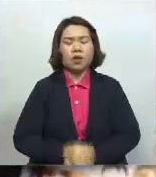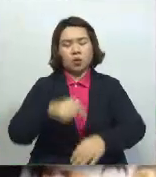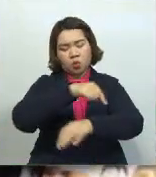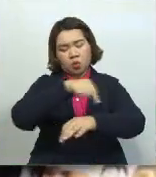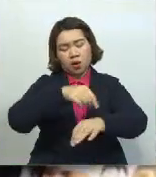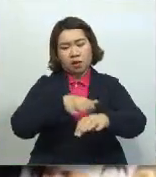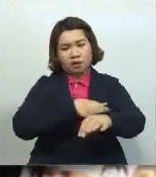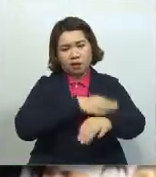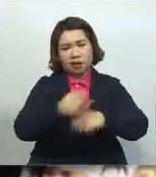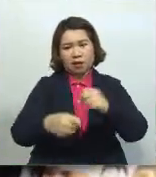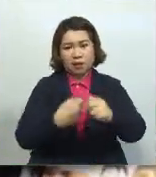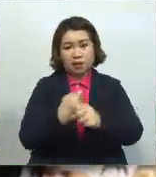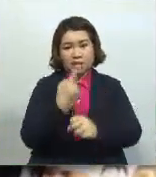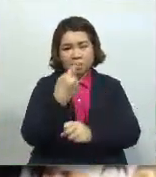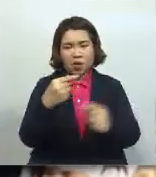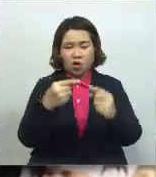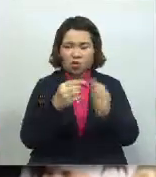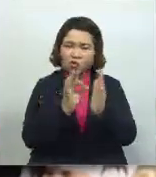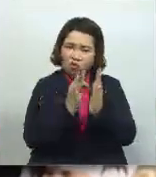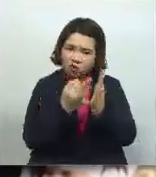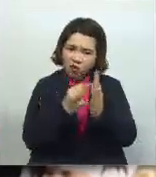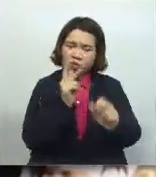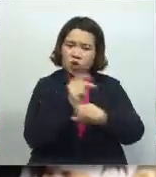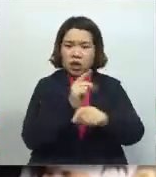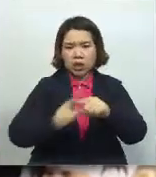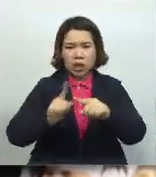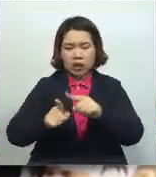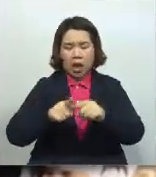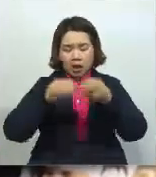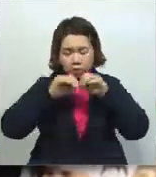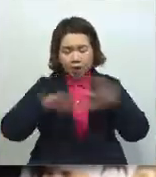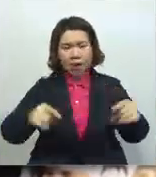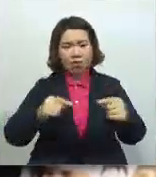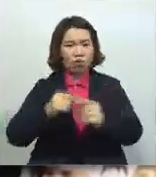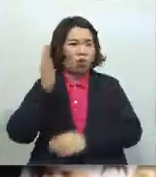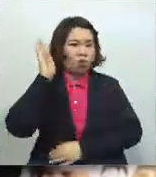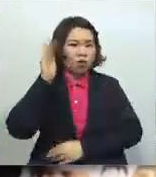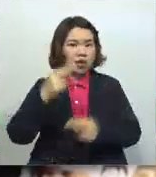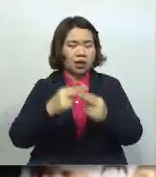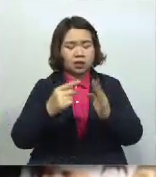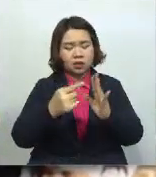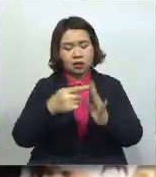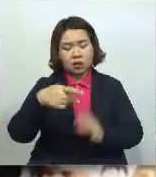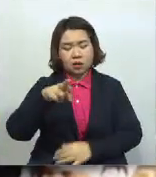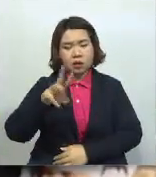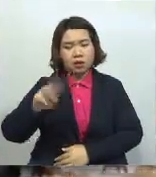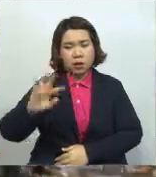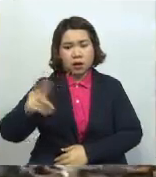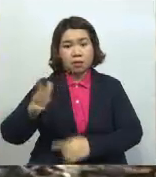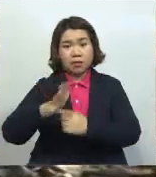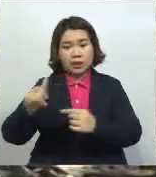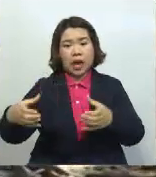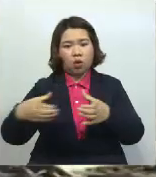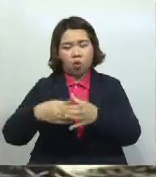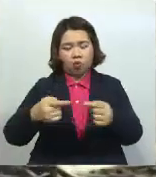ระยะเวลากว่า1ปีในโลกออนไลน์เผยแพร่ภาพและข้อมูลข่าวสารเกี่ยวกับคดีนายเปรมชัยกันสูตรกับพวกร่วมกันล่าเสือด